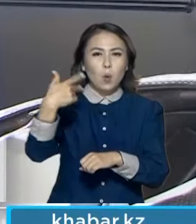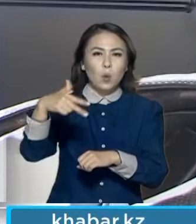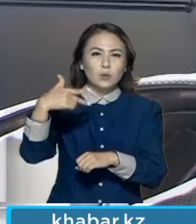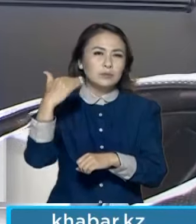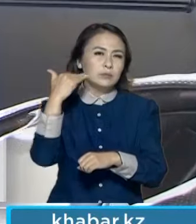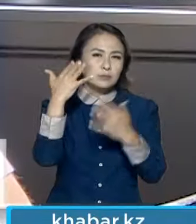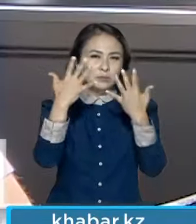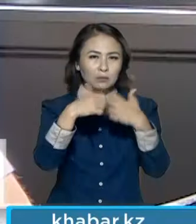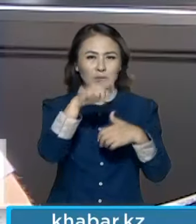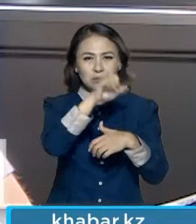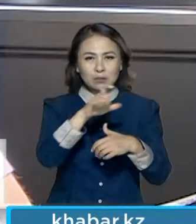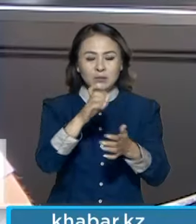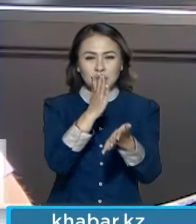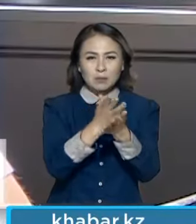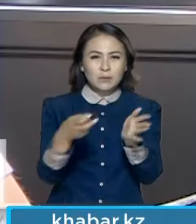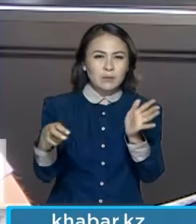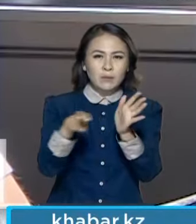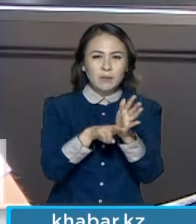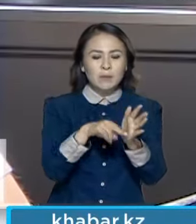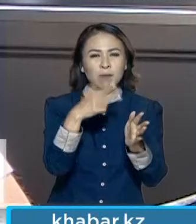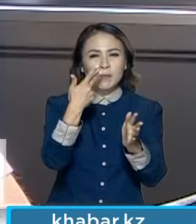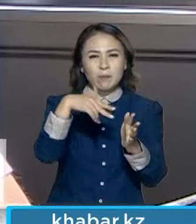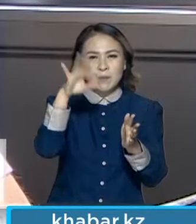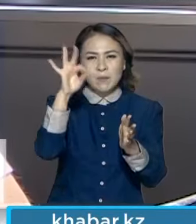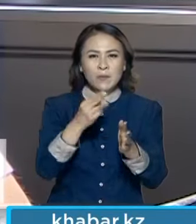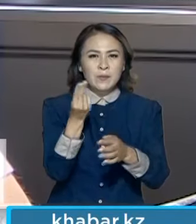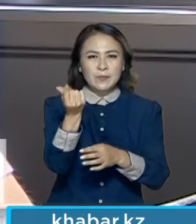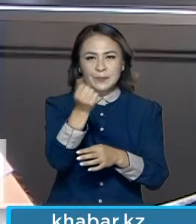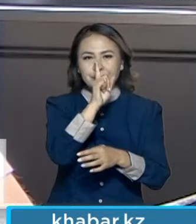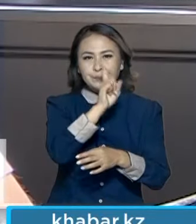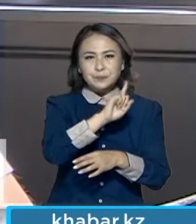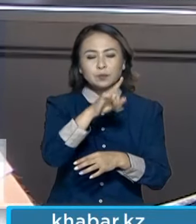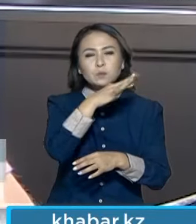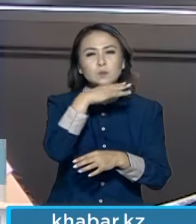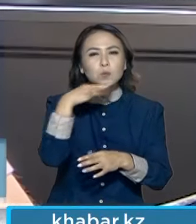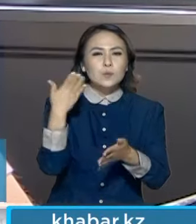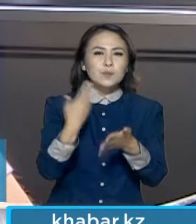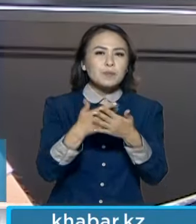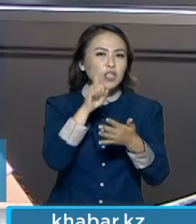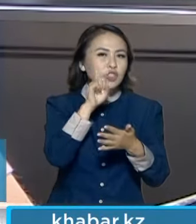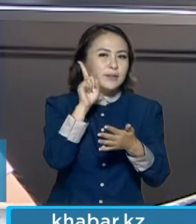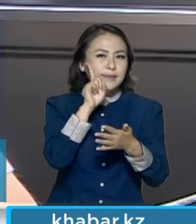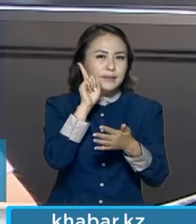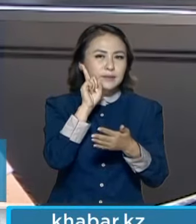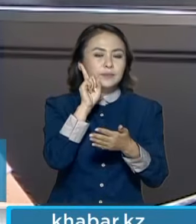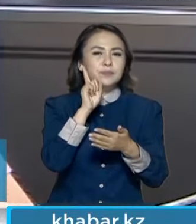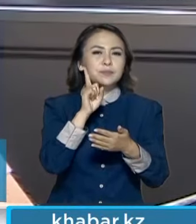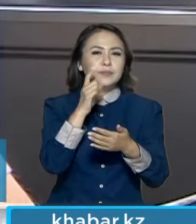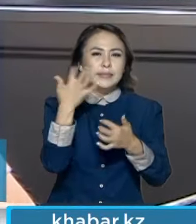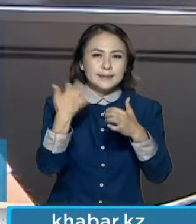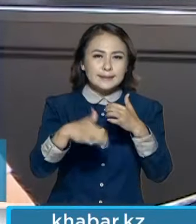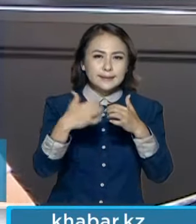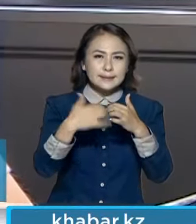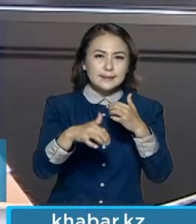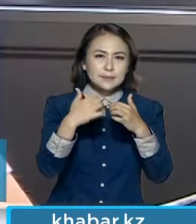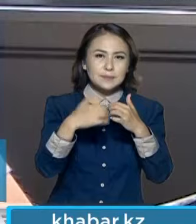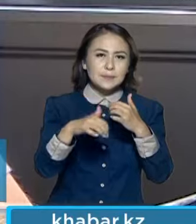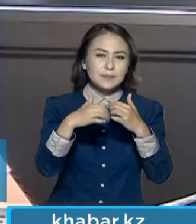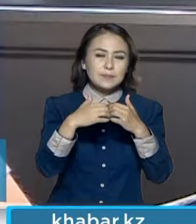30-тан жоғары адам отырады. Төлемі где-то 30% төлемейді жаңағы. Көбінесе енді жастар болады. Средний біздің